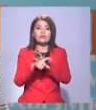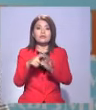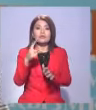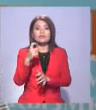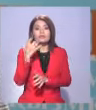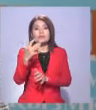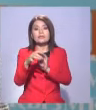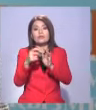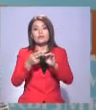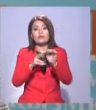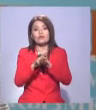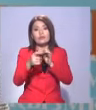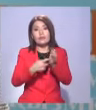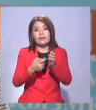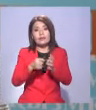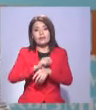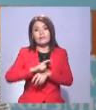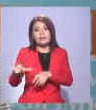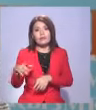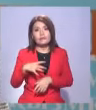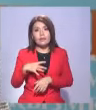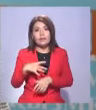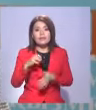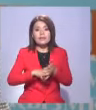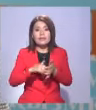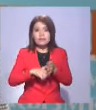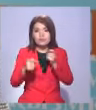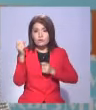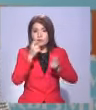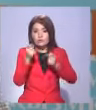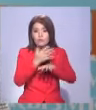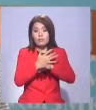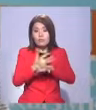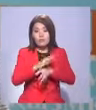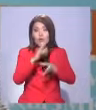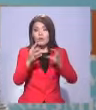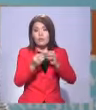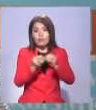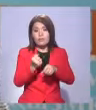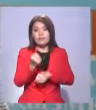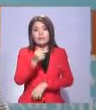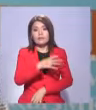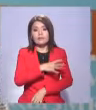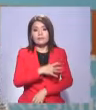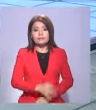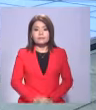бабы бойынша сотқа дейінгі тергеу басталды. Себептері анықталуда, сараптамалар тағайындалды.